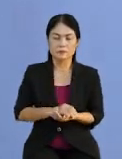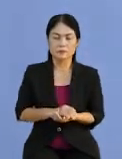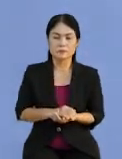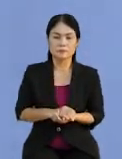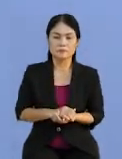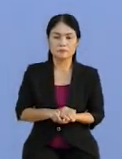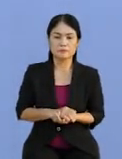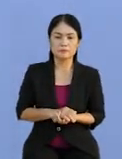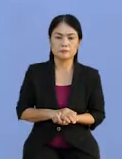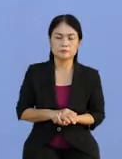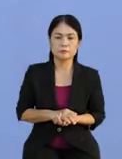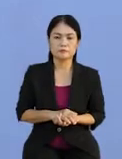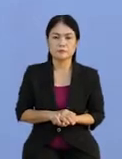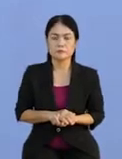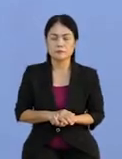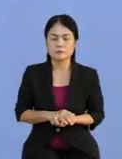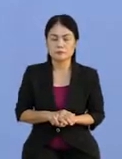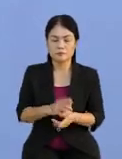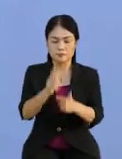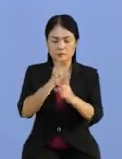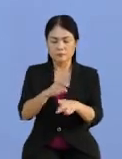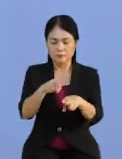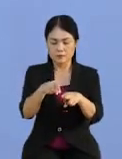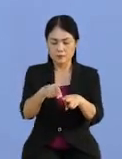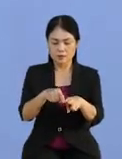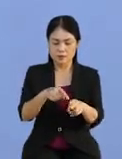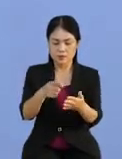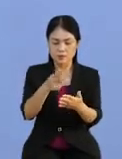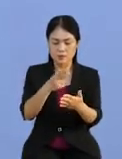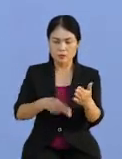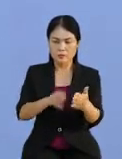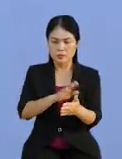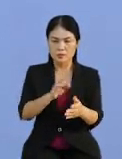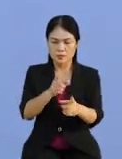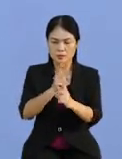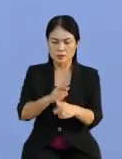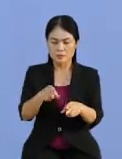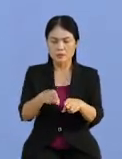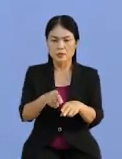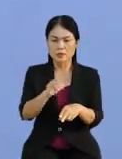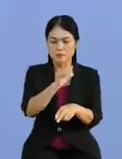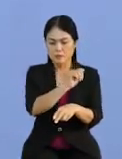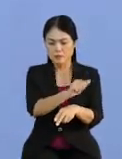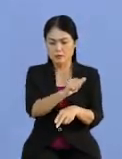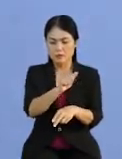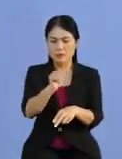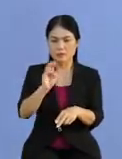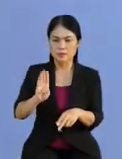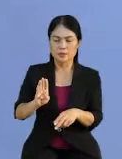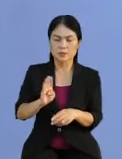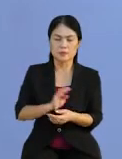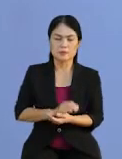nú và đã cắt tám bằng toát ấy bọn đó khí ba cắt tám bằng toát A, B và